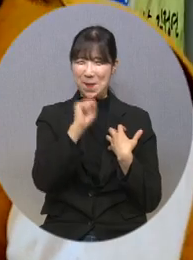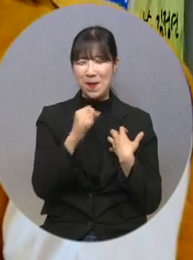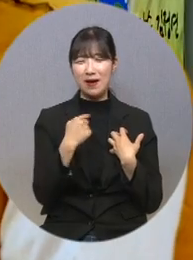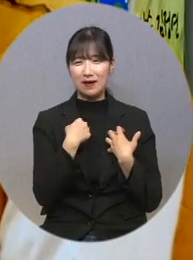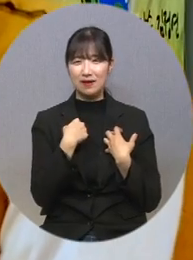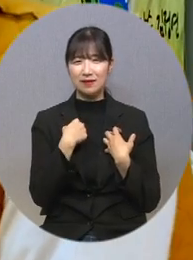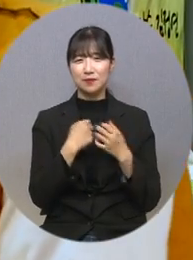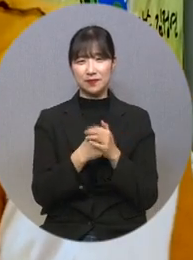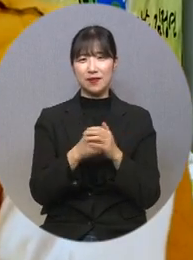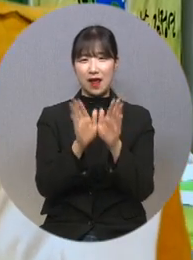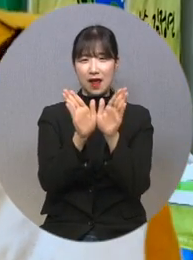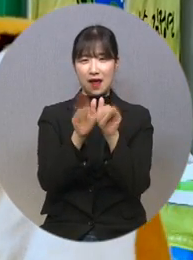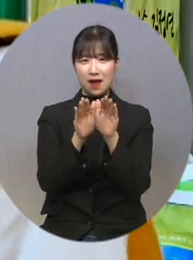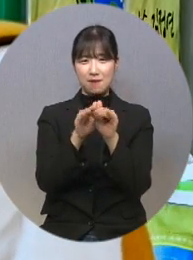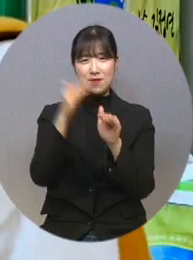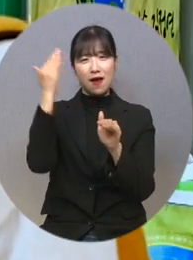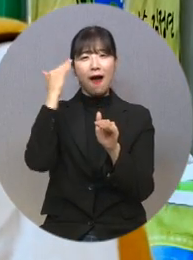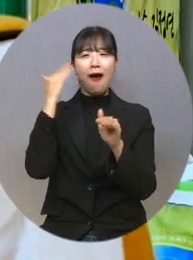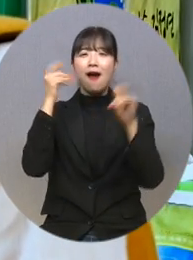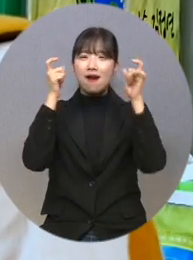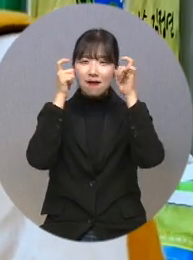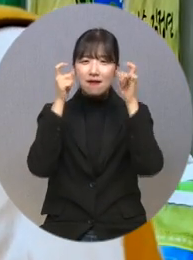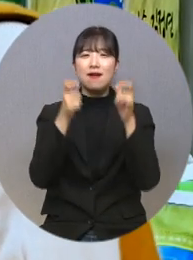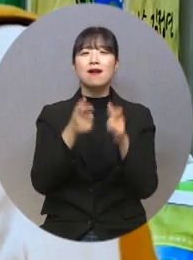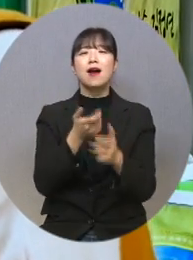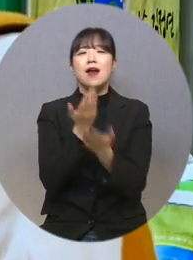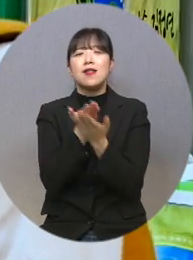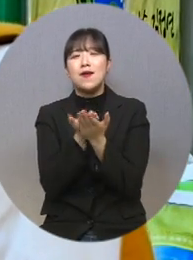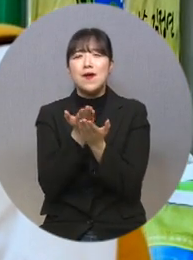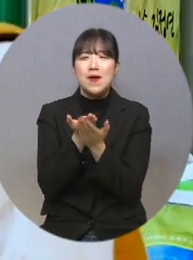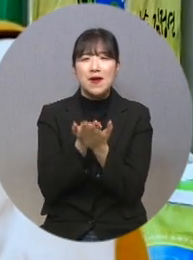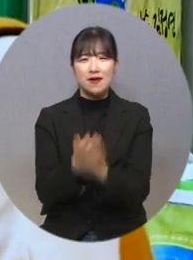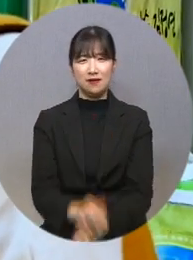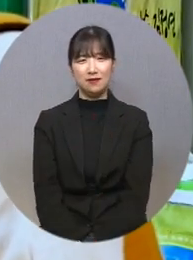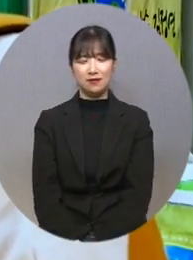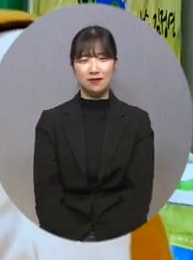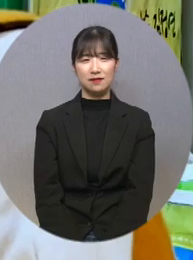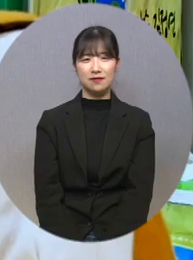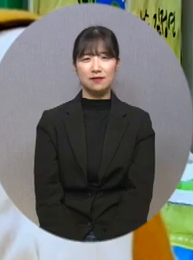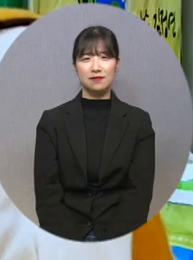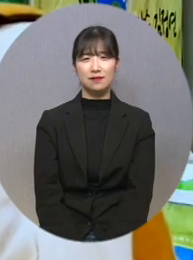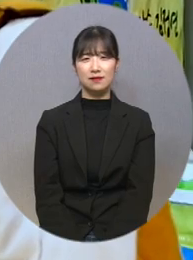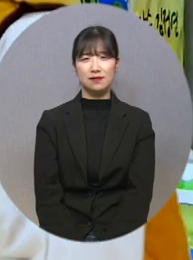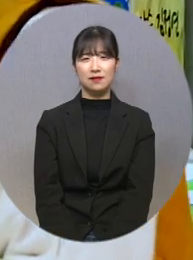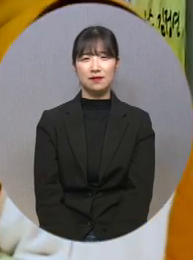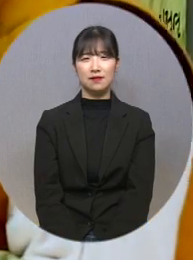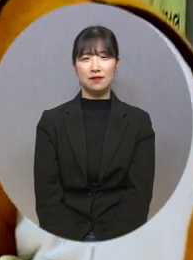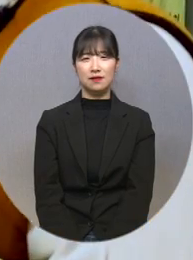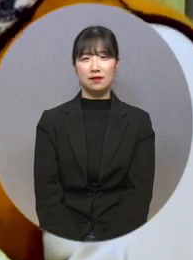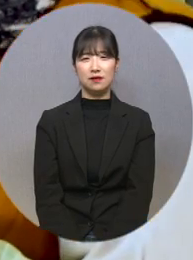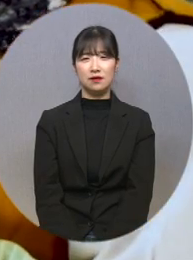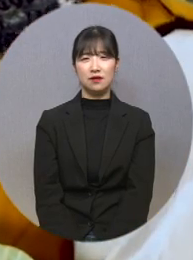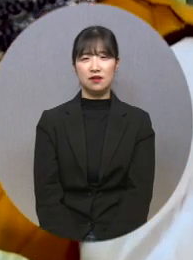남도의 한평의 한우 한 입속으로 들어와. 사회적 거리도. 사회적 거리.